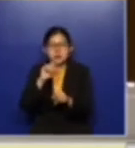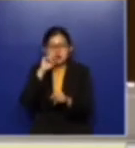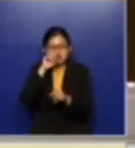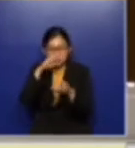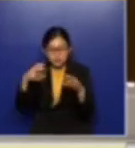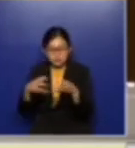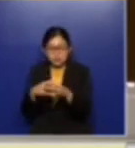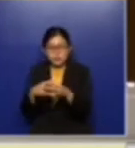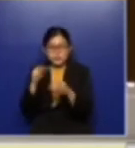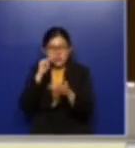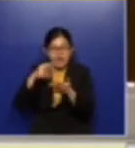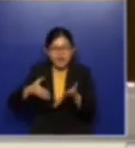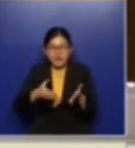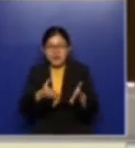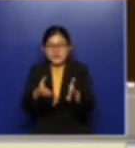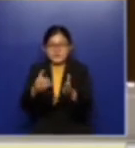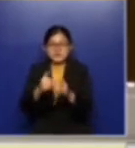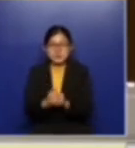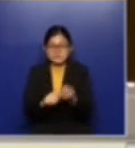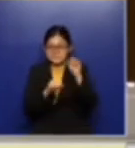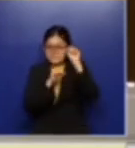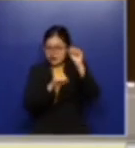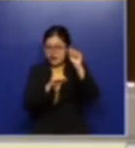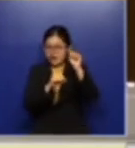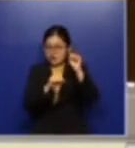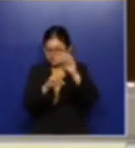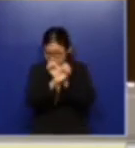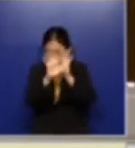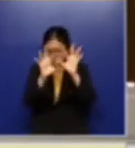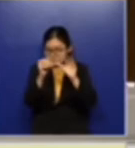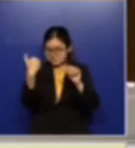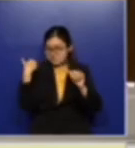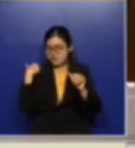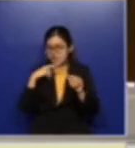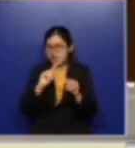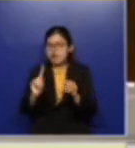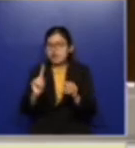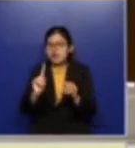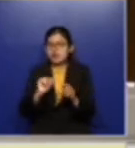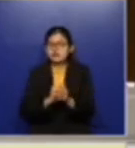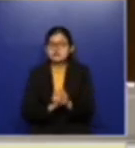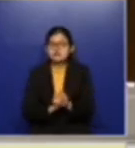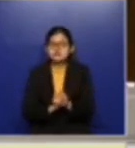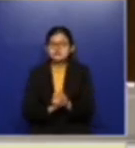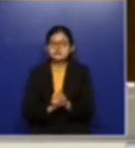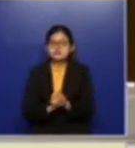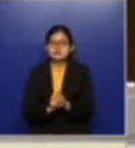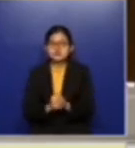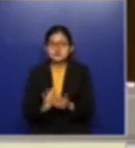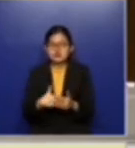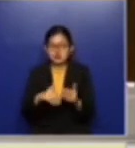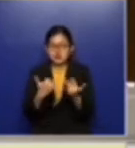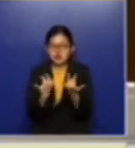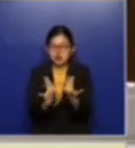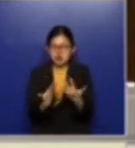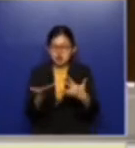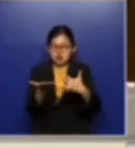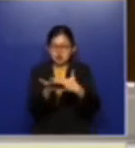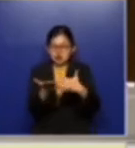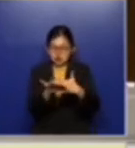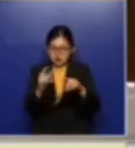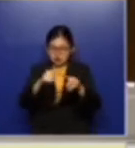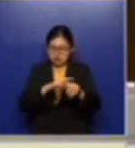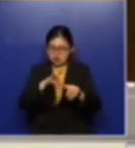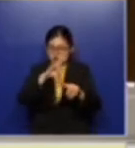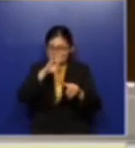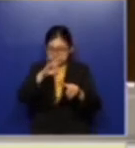ตุนิยมท่านประกาศออกมาชัดเจนว่าในช่วงกลางเดือนกรกฎาคมเนี่ยฝน